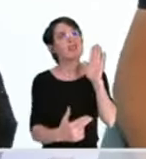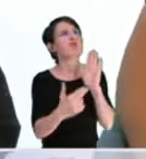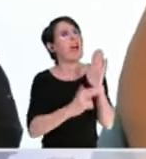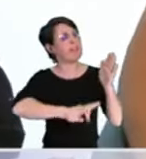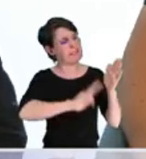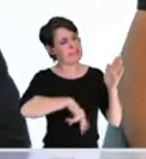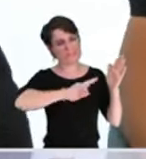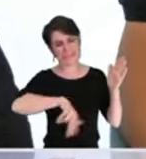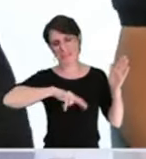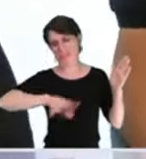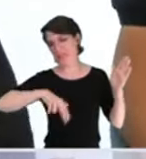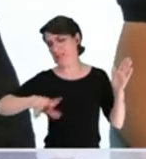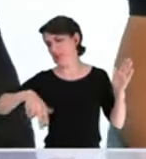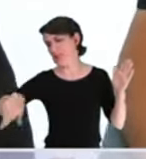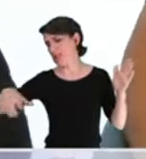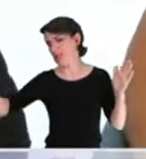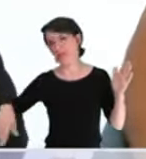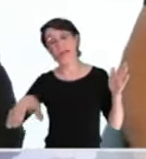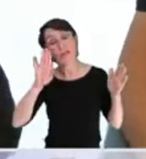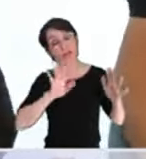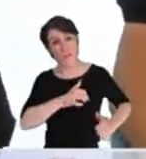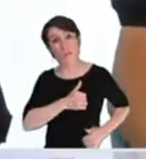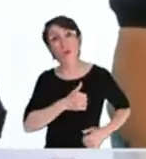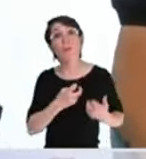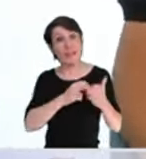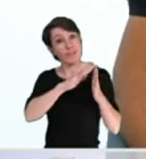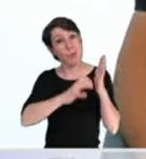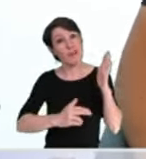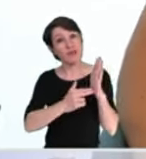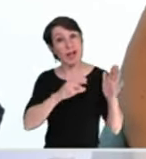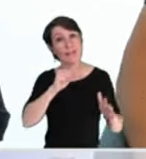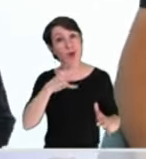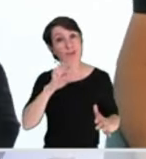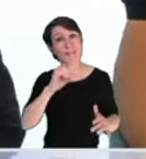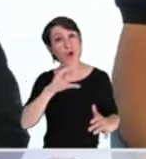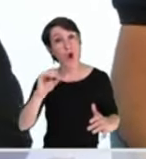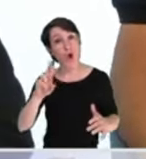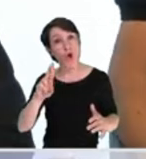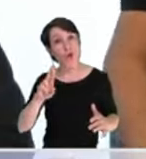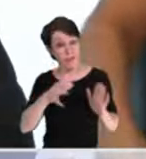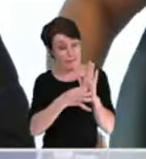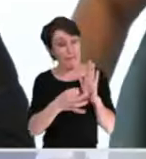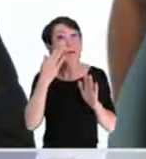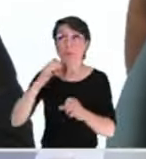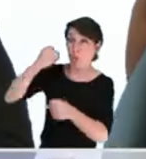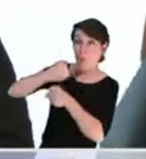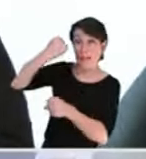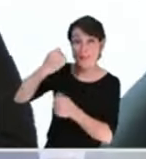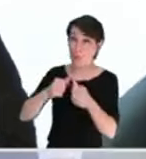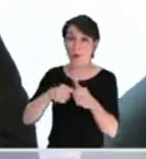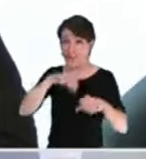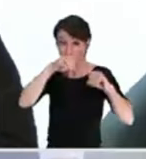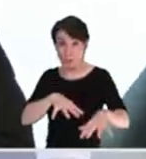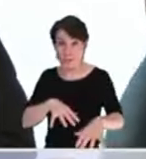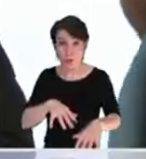signez sans les lire, celle d'Anticor par exemple, qui vous impose de démissionner en cas de condamnation.